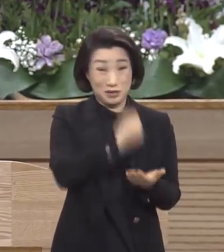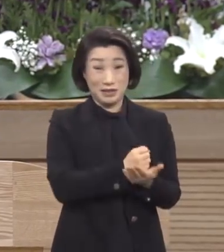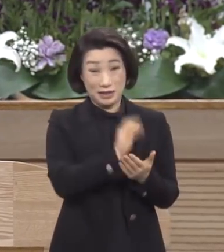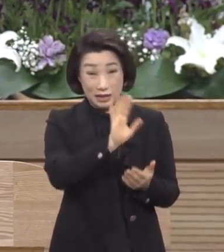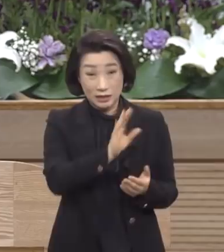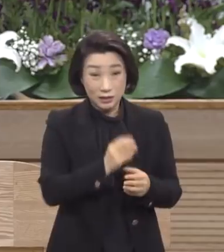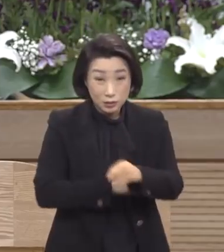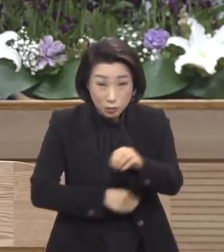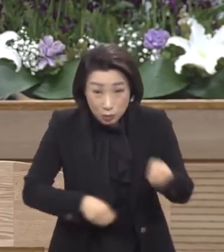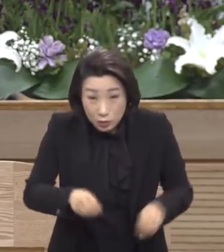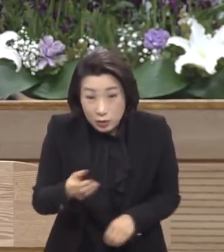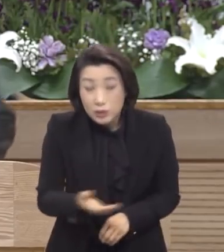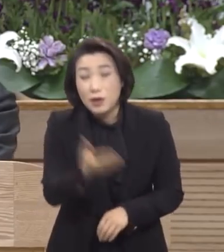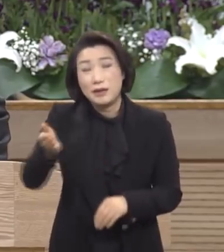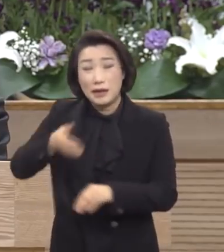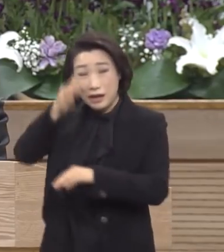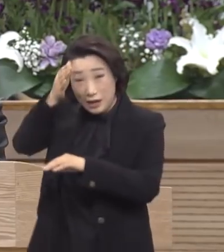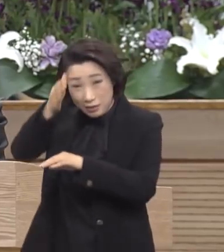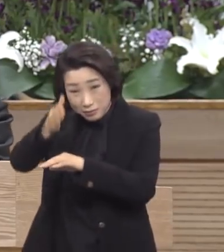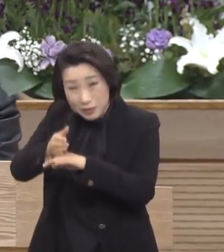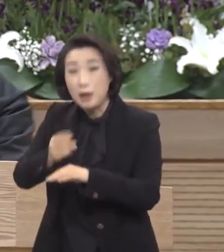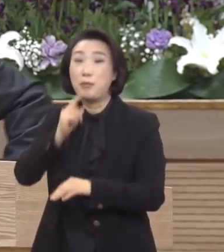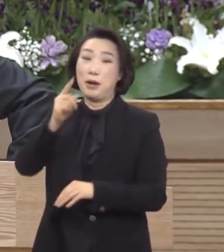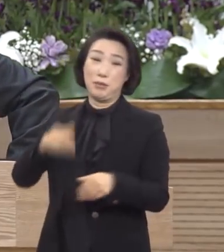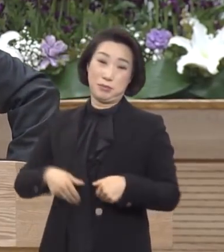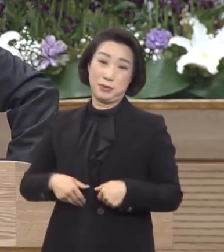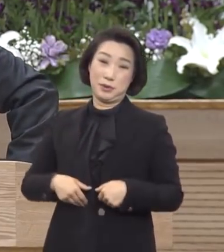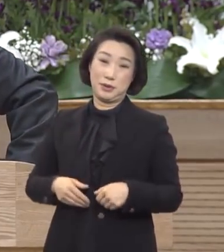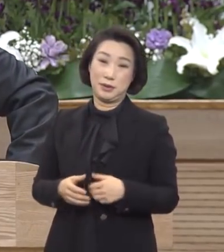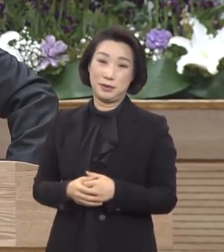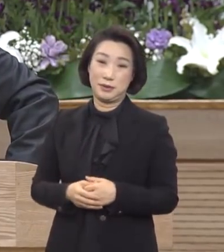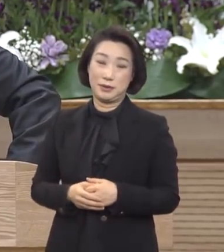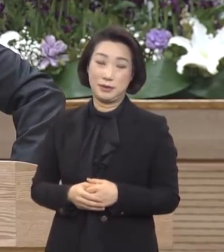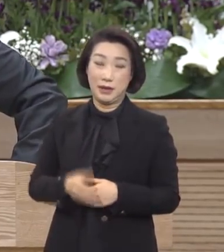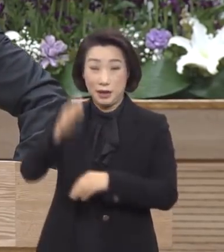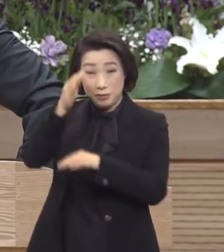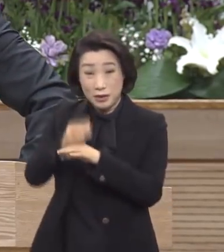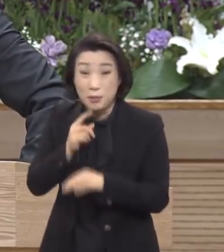돌이켜 감사하는 말을 해라. 해라.